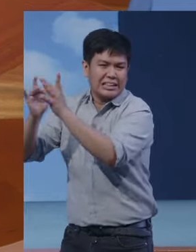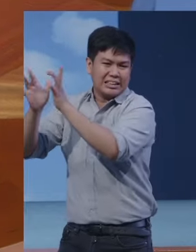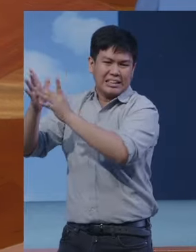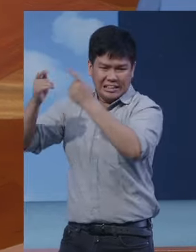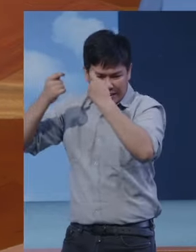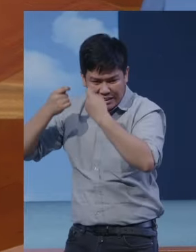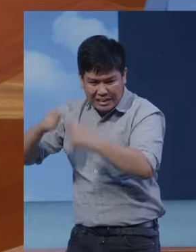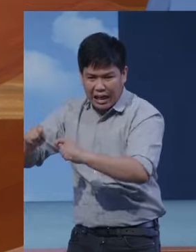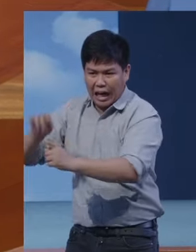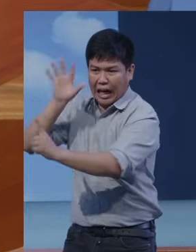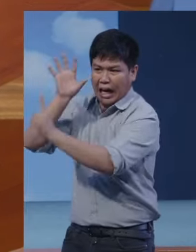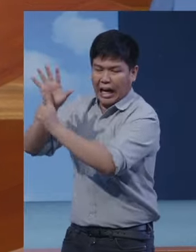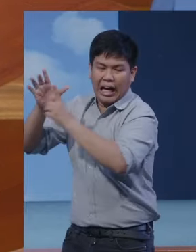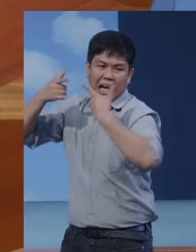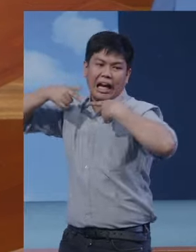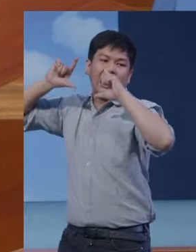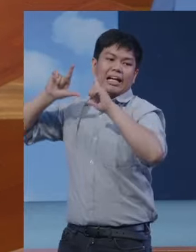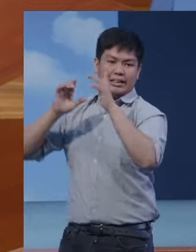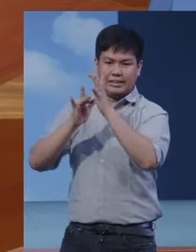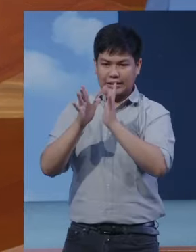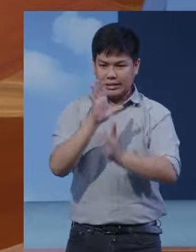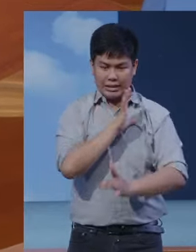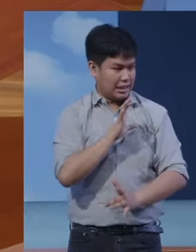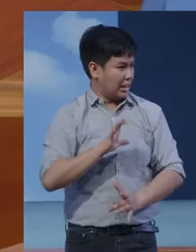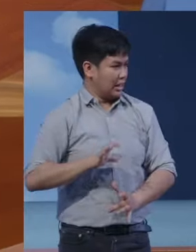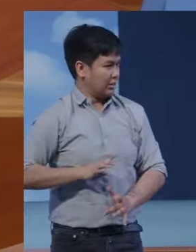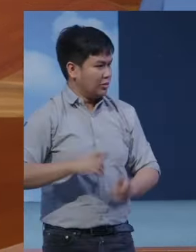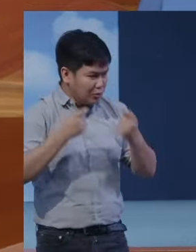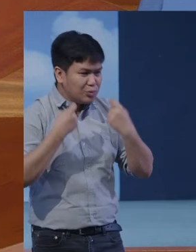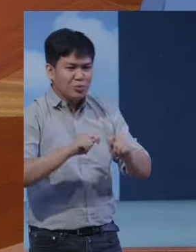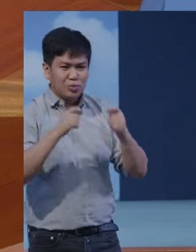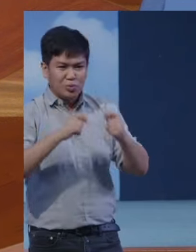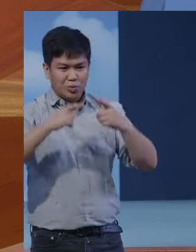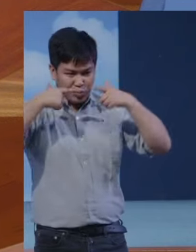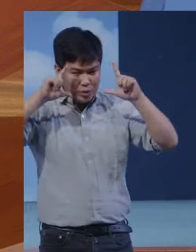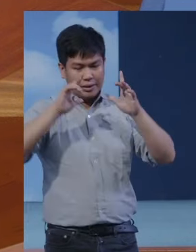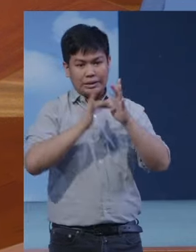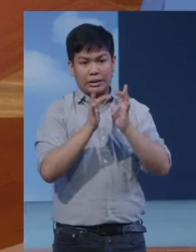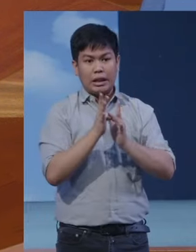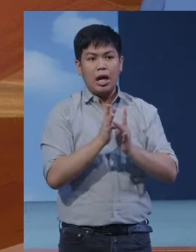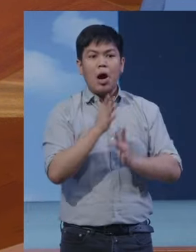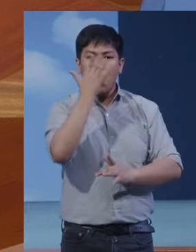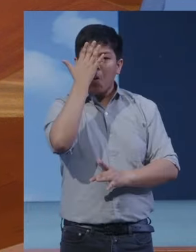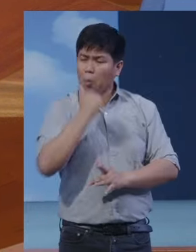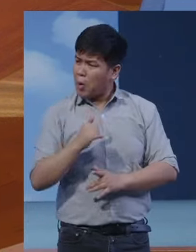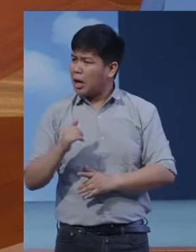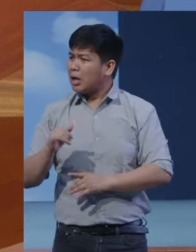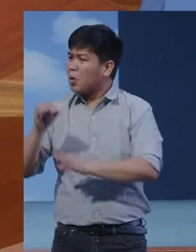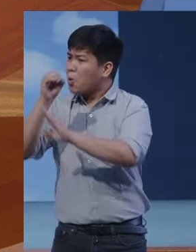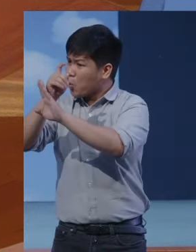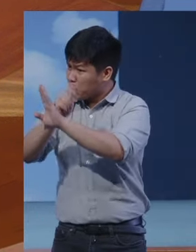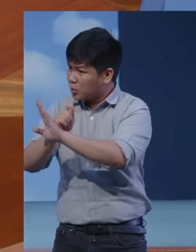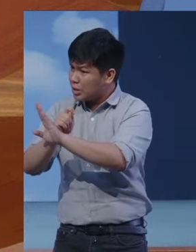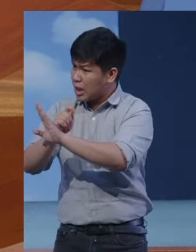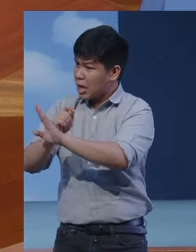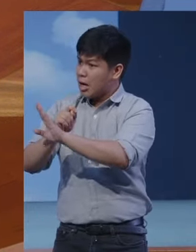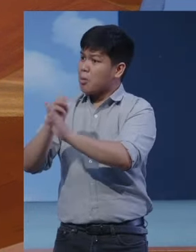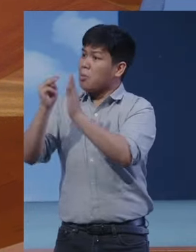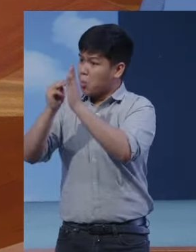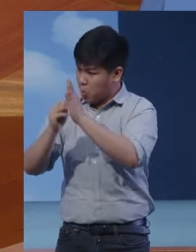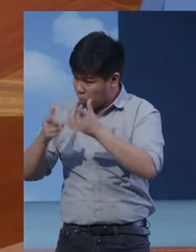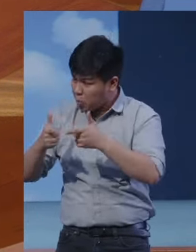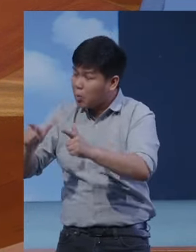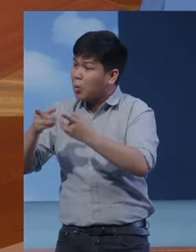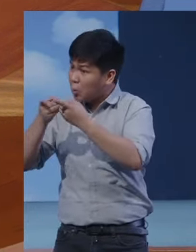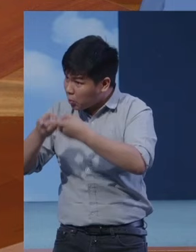incrimination They were to test him sa dala silang bala Bakit daw sinabi sa Old Testament ni Moises